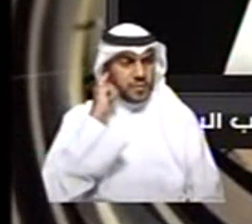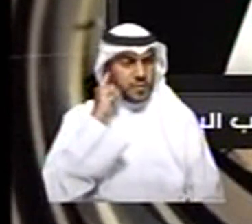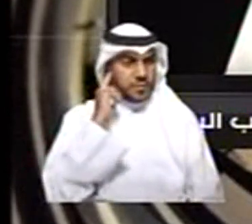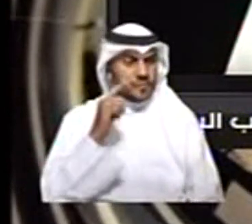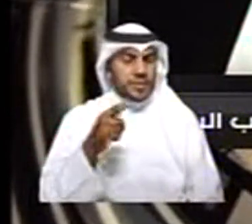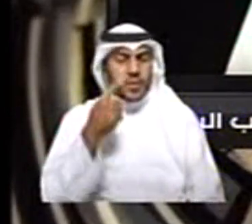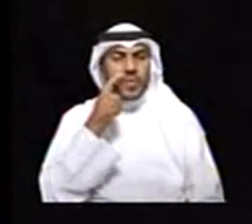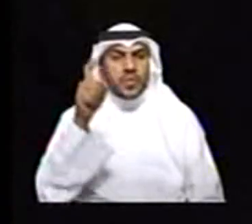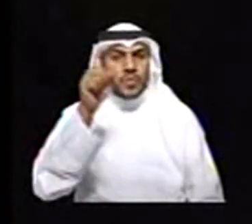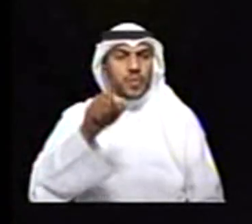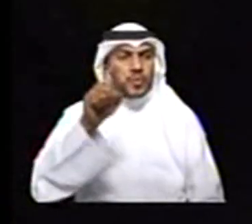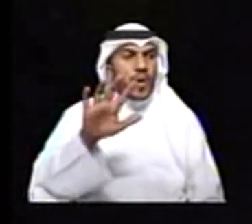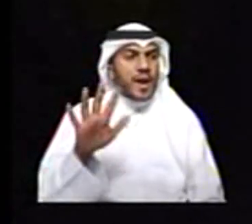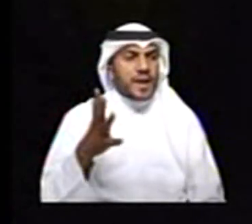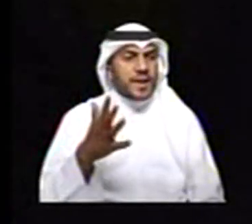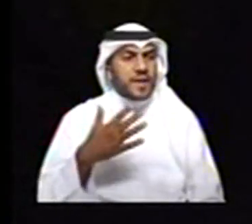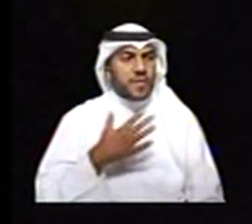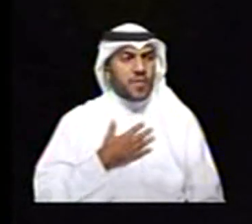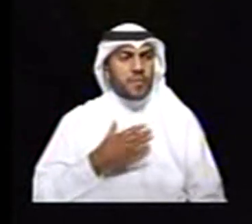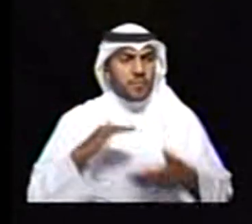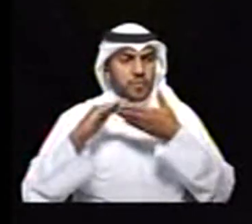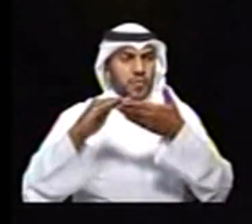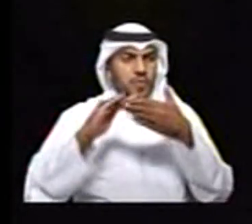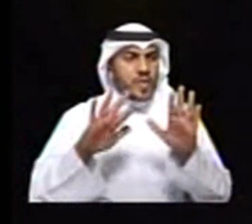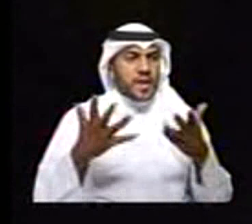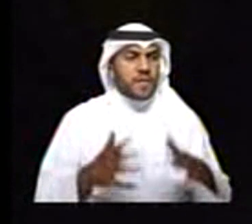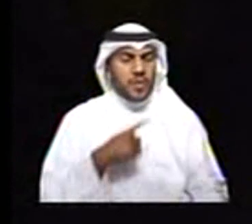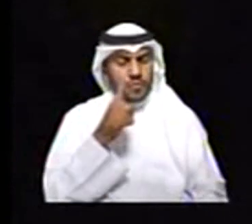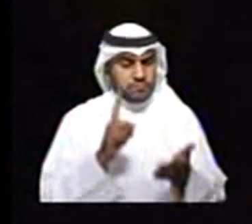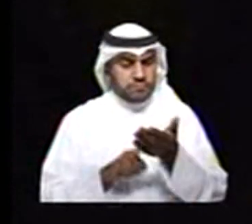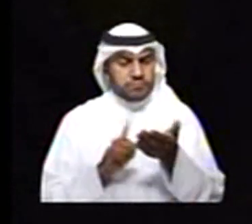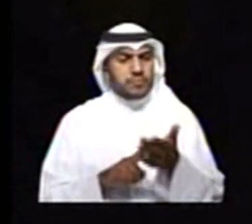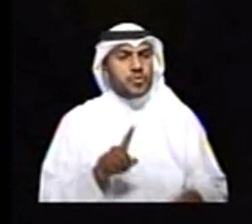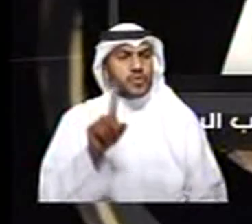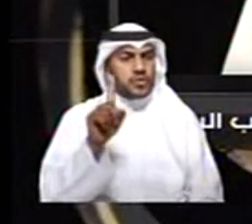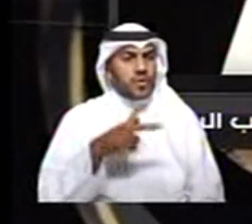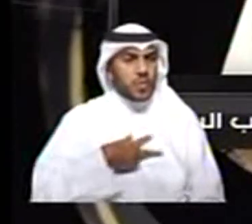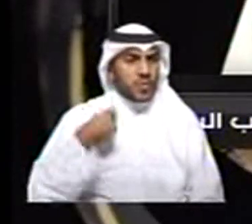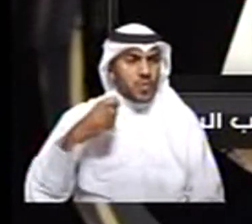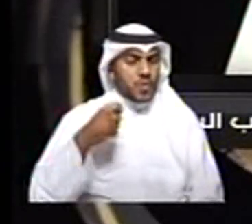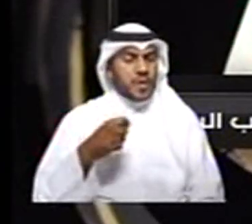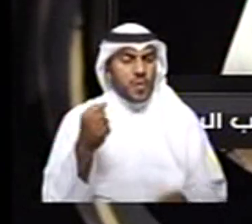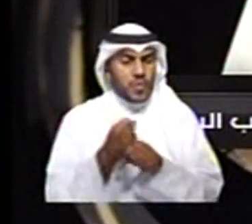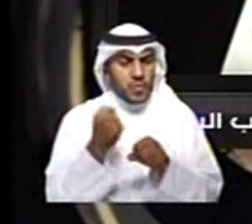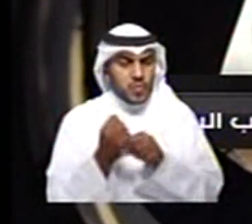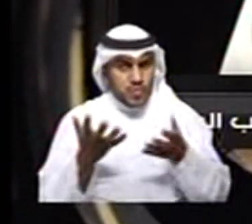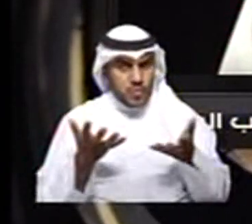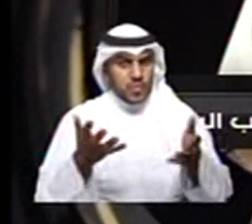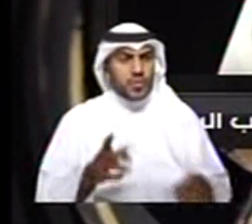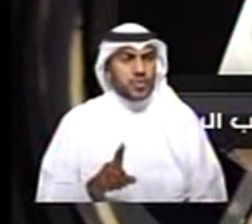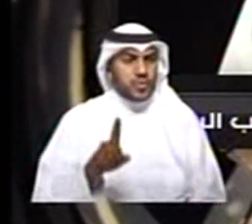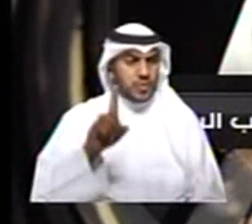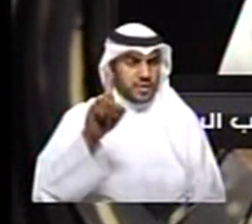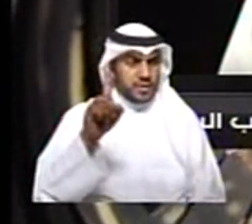لتفقد ما هي حالة الاستعداد والتأهب حقيقة التي تقوم بها وزارة الأشغال على